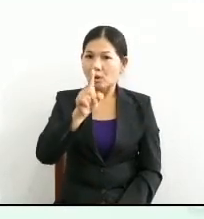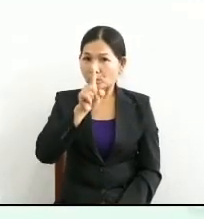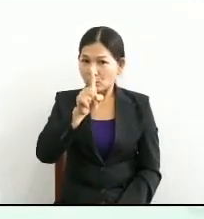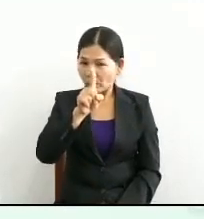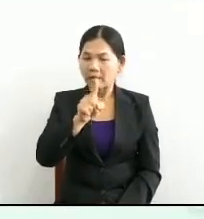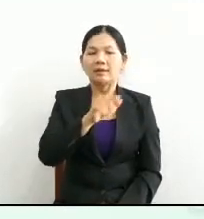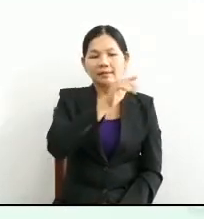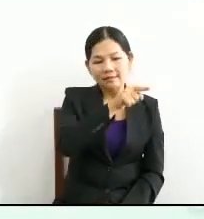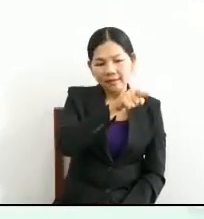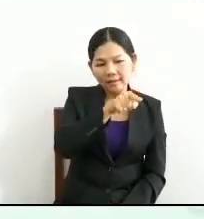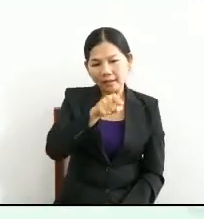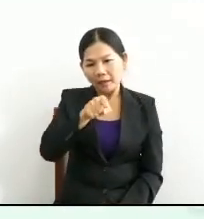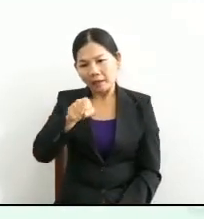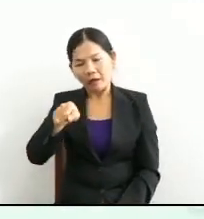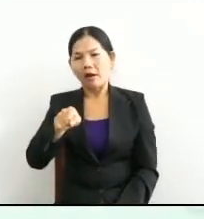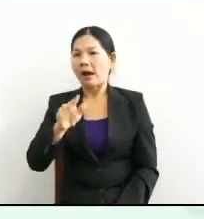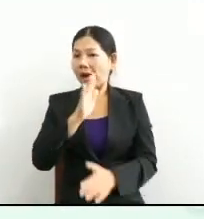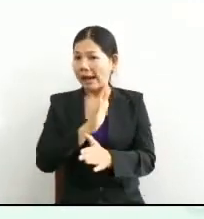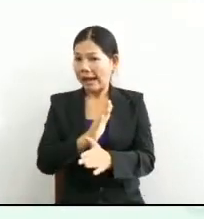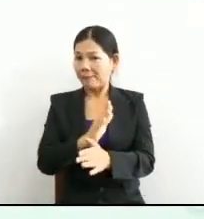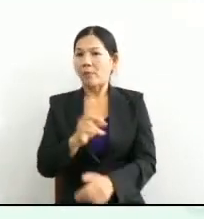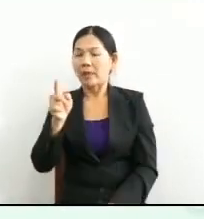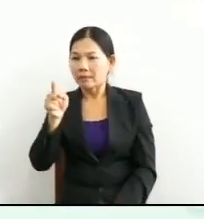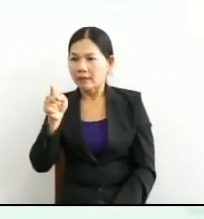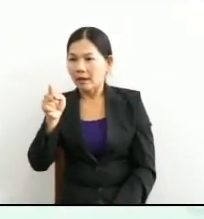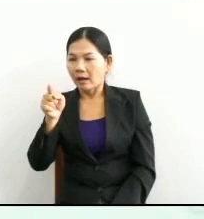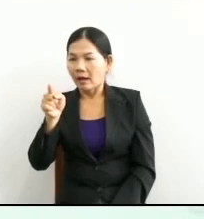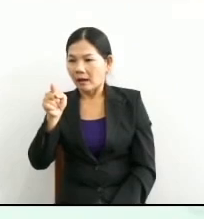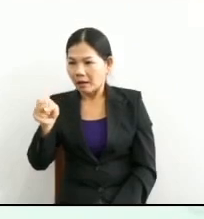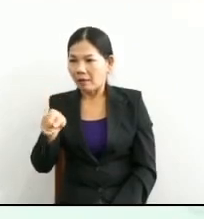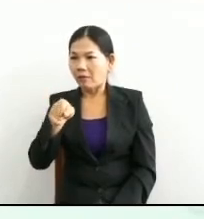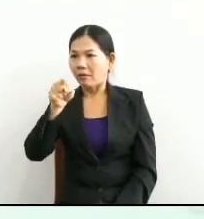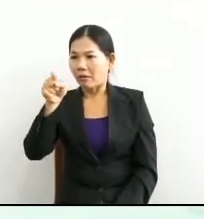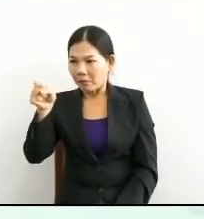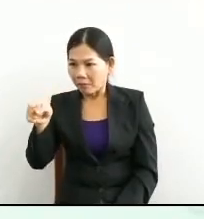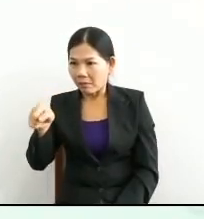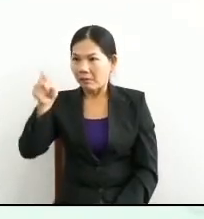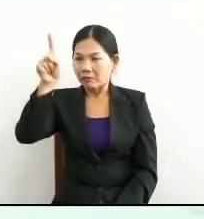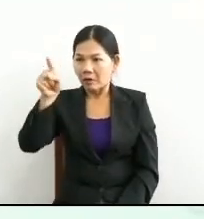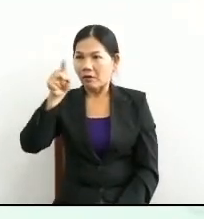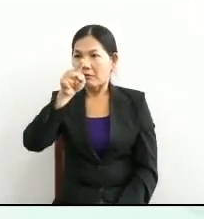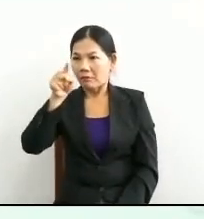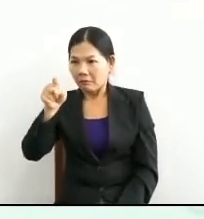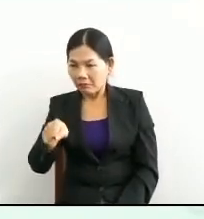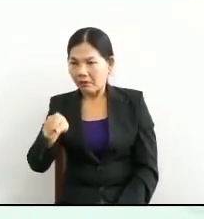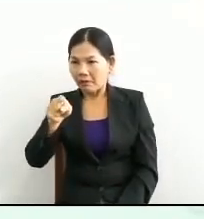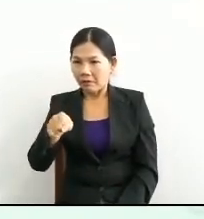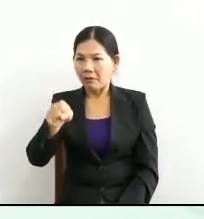nhé ấp ta sơ sọ mùn tê cứ ta sơ tùm rồng mùn cho bụi rốt tập viên đã sọ tam cào